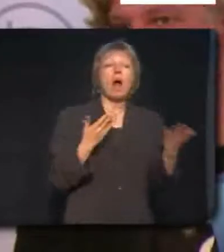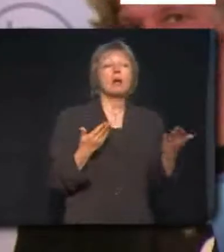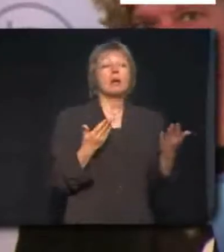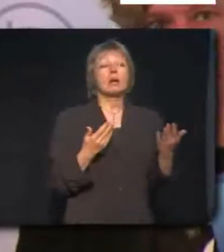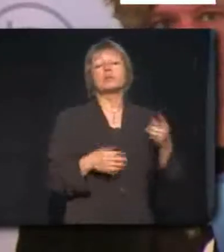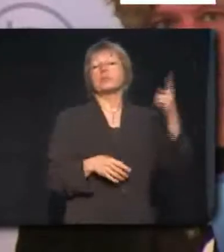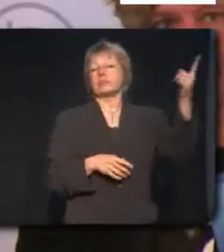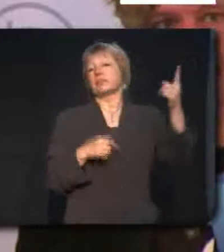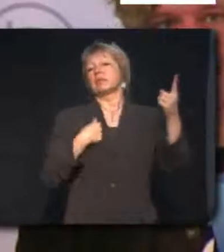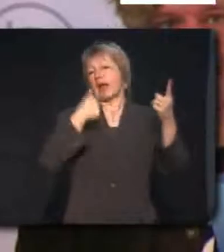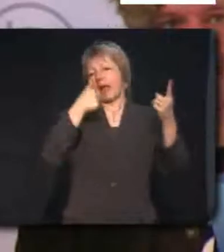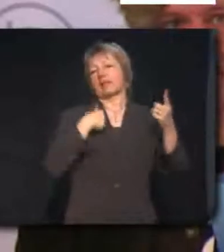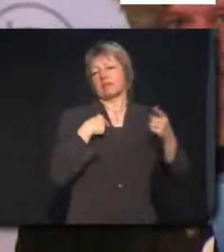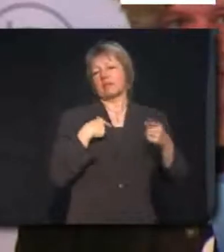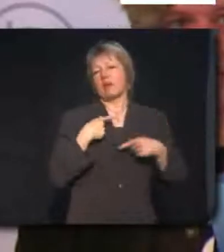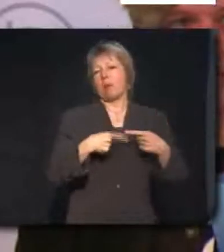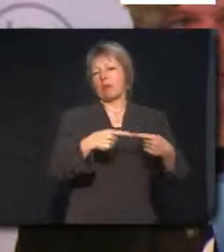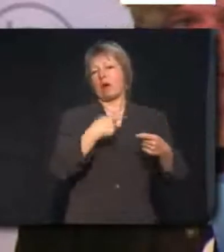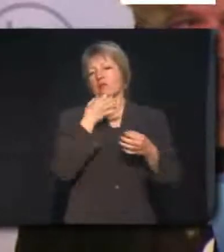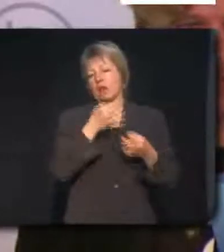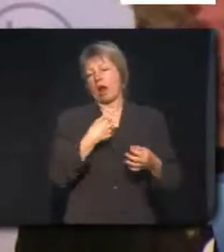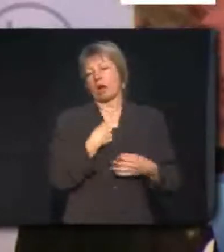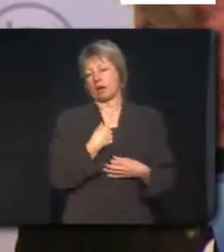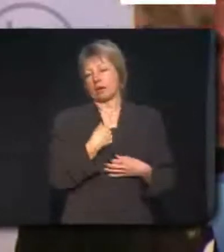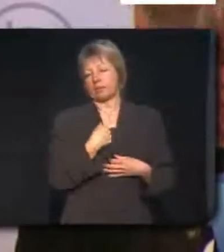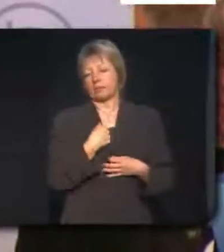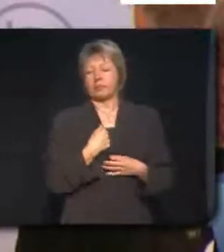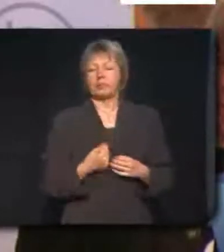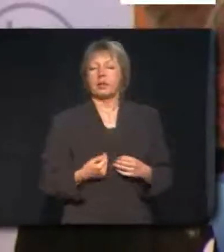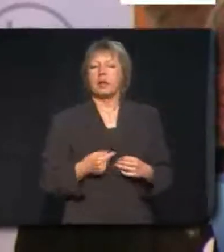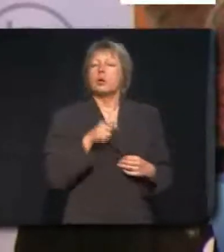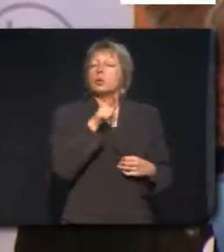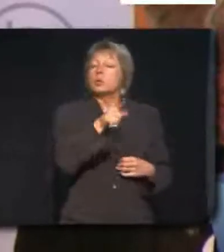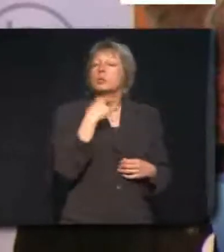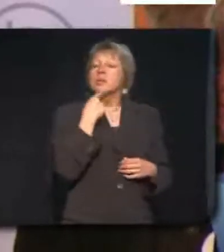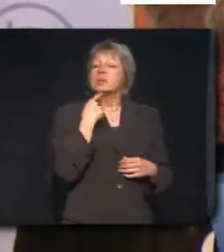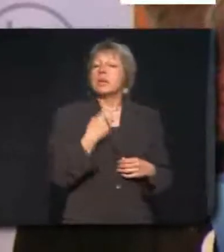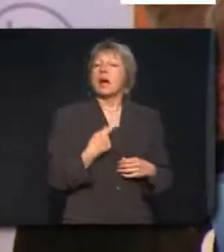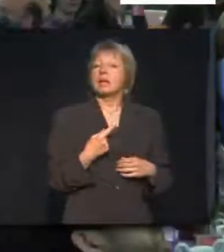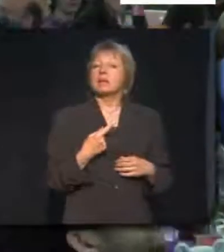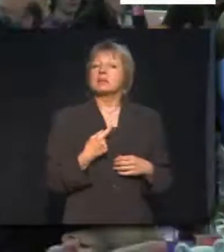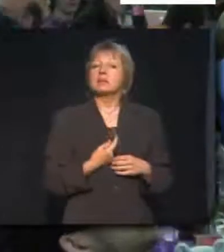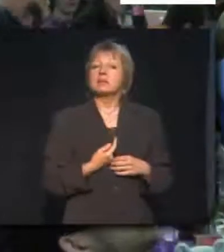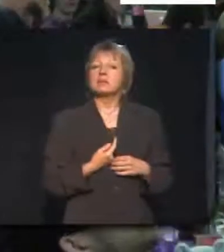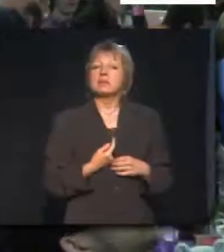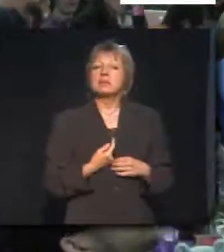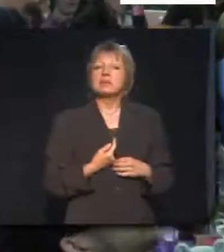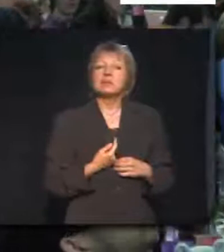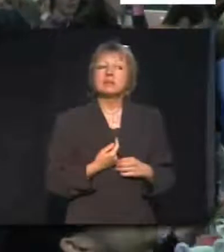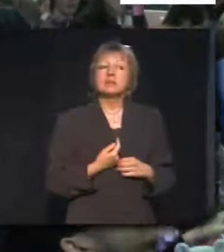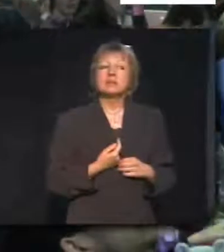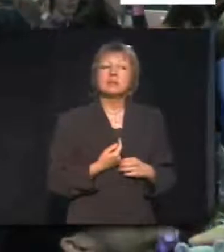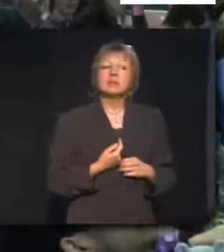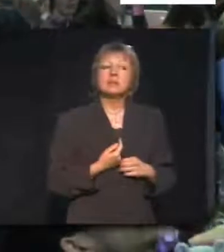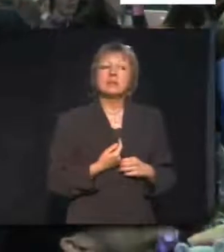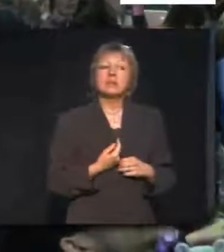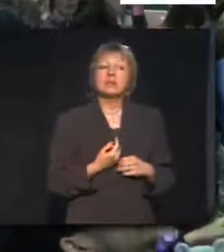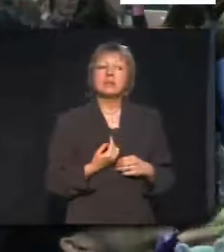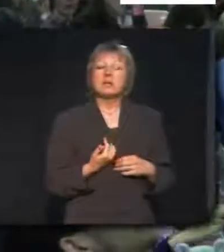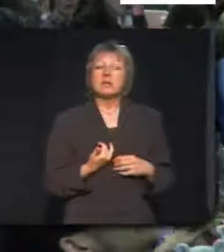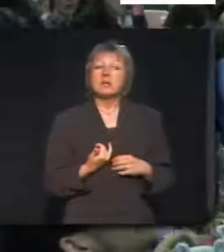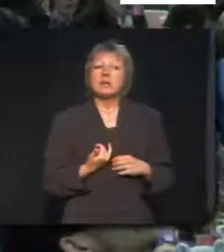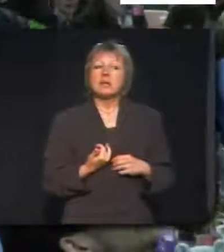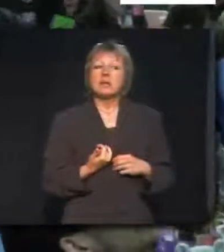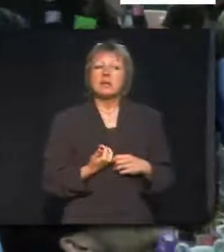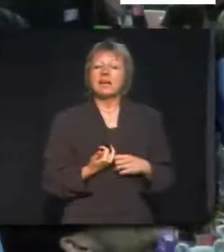eine Verfahrensfrage und zwar habt ihr habt ihr jetzt gesagt dass wir eine profemoting machen wollt wir haben das ja auch abgestimmt bei einem